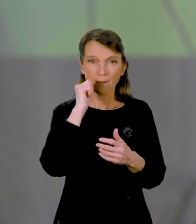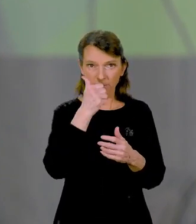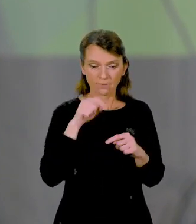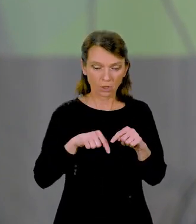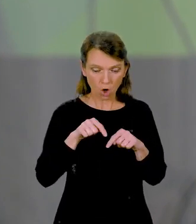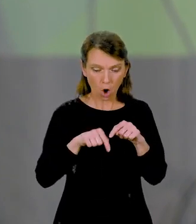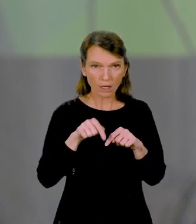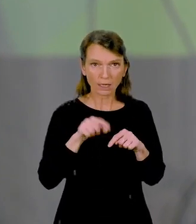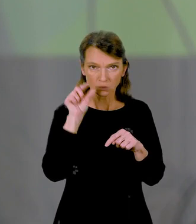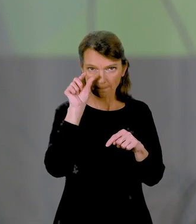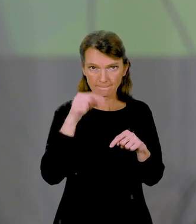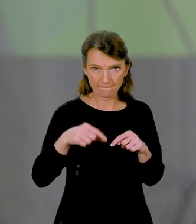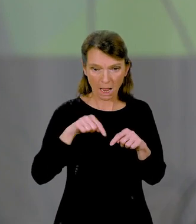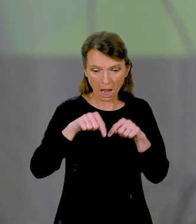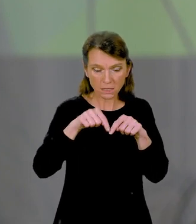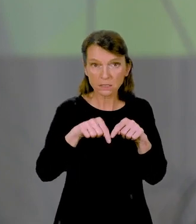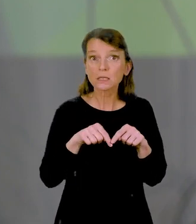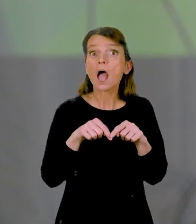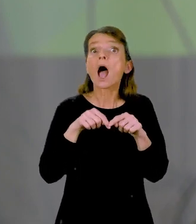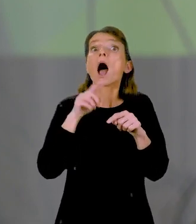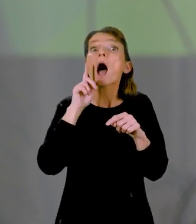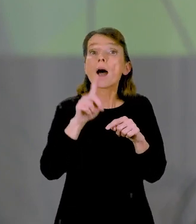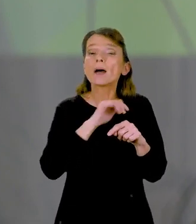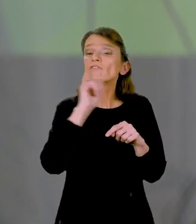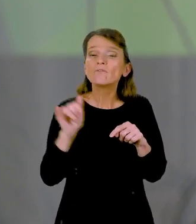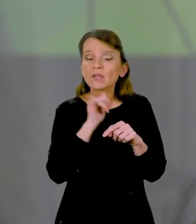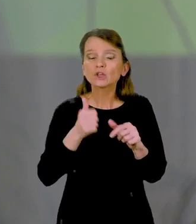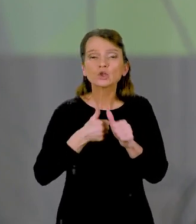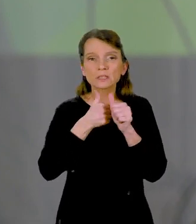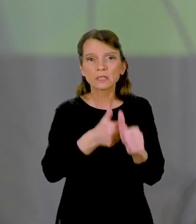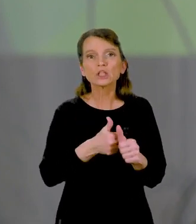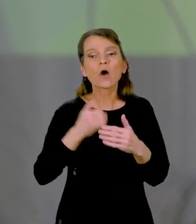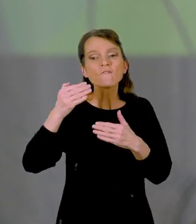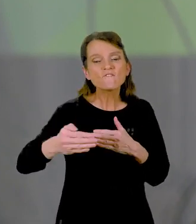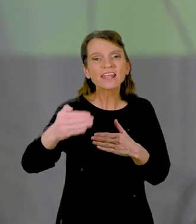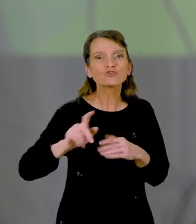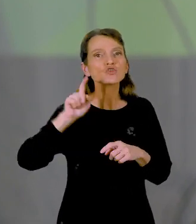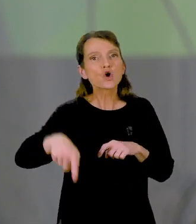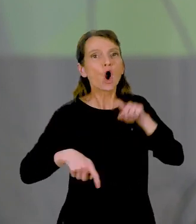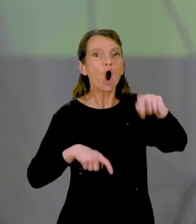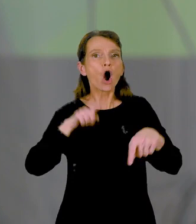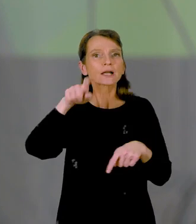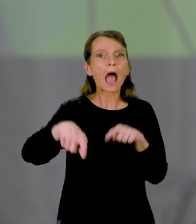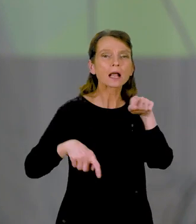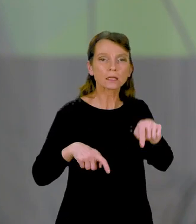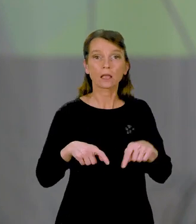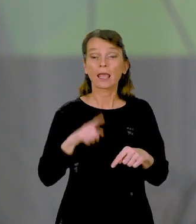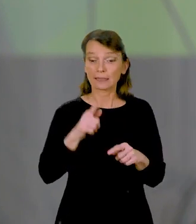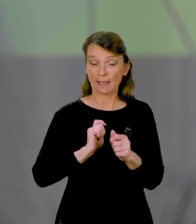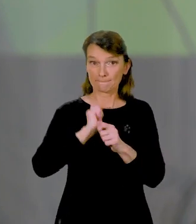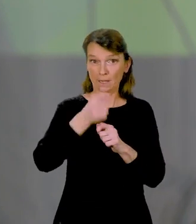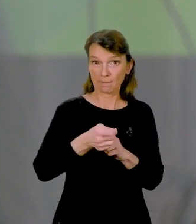res majhni, a so, in da majhnim vedno sledijo tudi večji in premagana pot vse